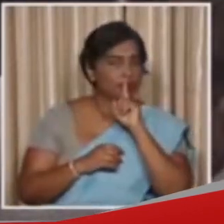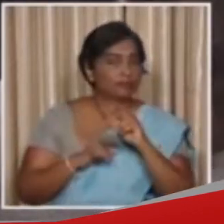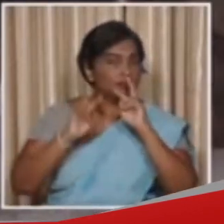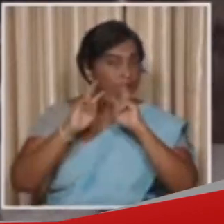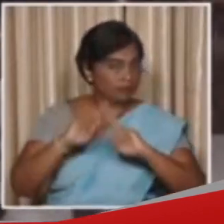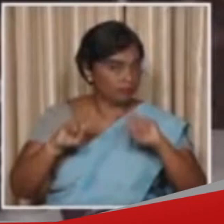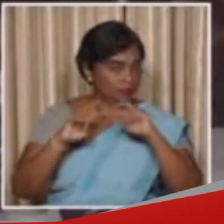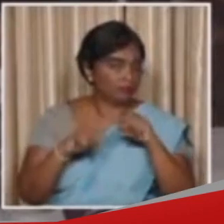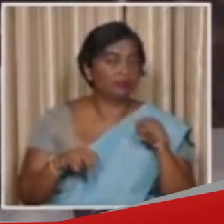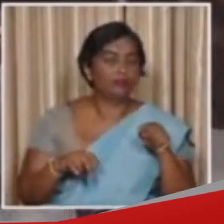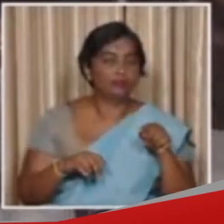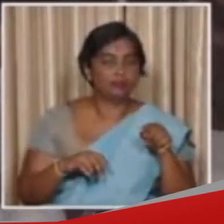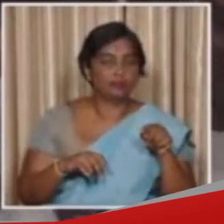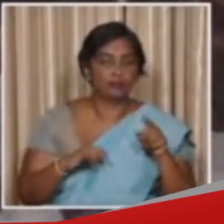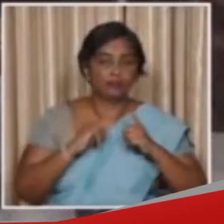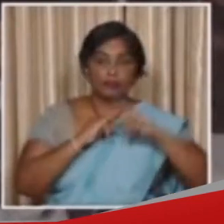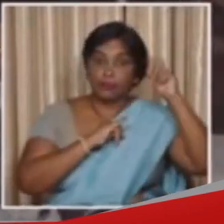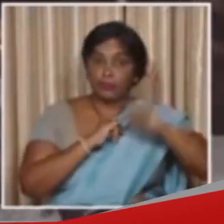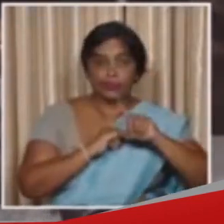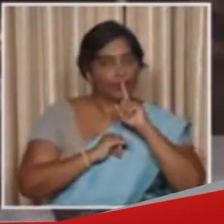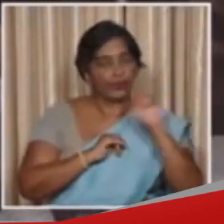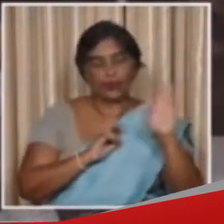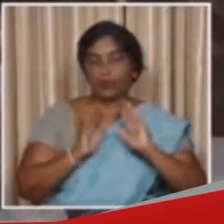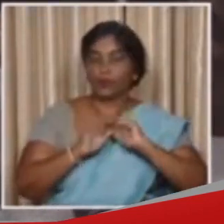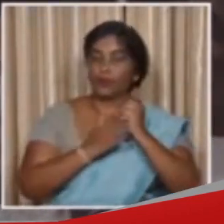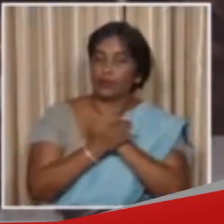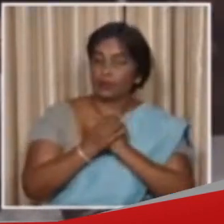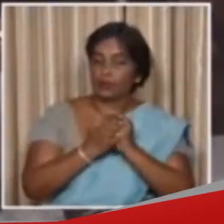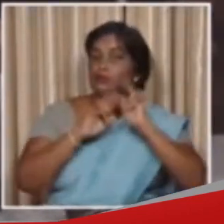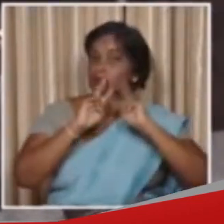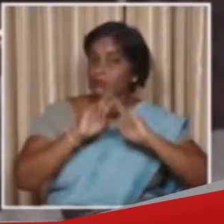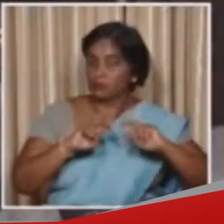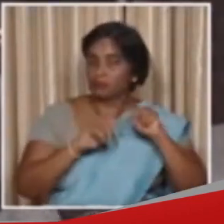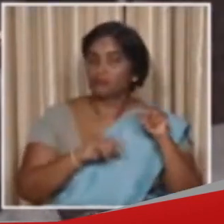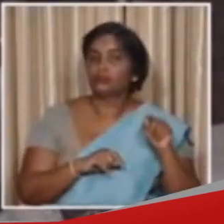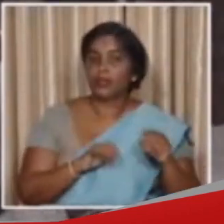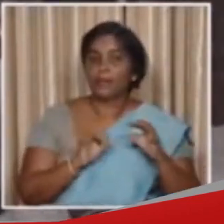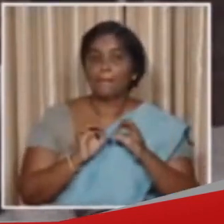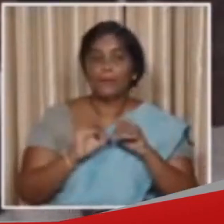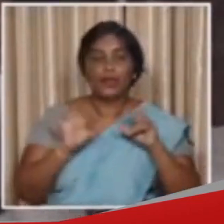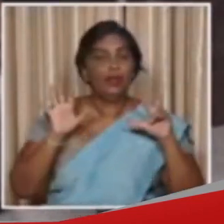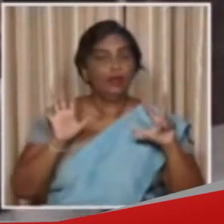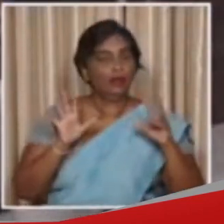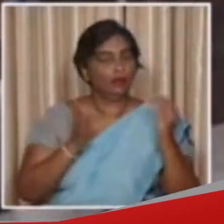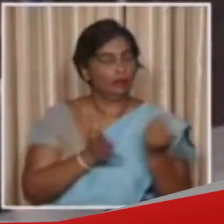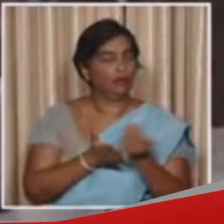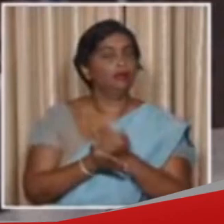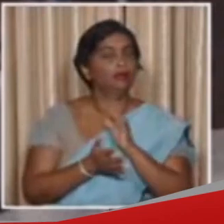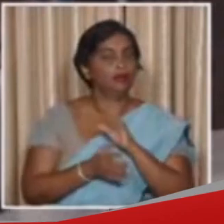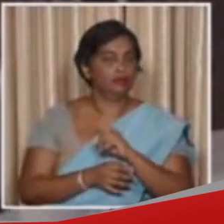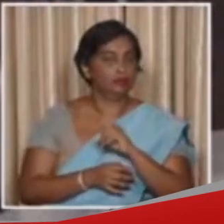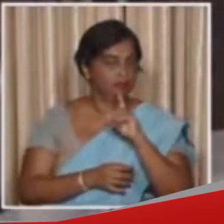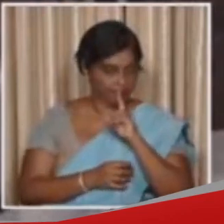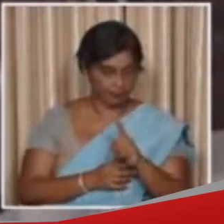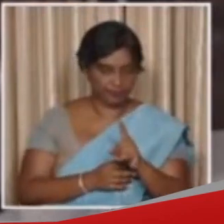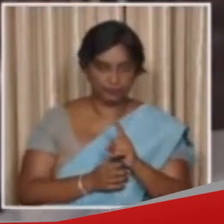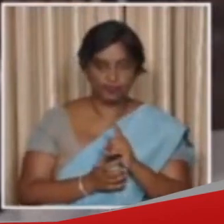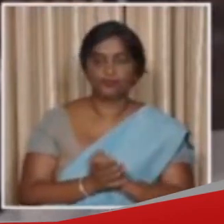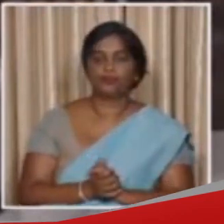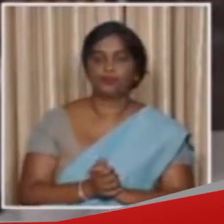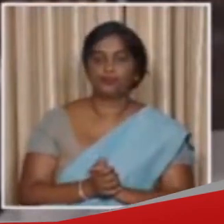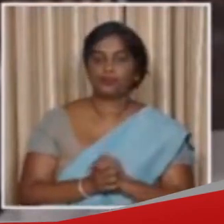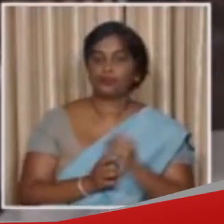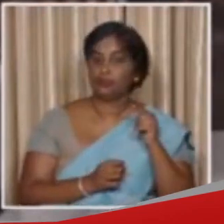रिसर्च वेलट विश्वविद्यालय की मे समस्या रिसर्च वेलट बिलियन अटाक वेंकन कारण वेंकिरी